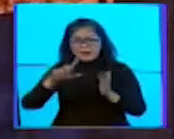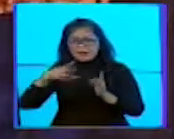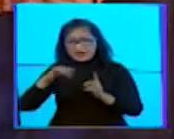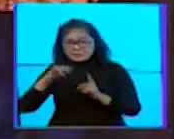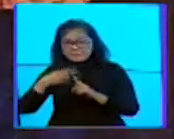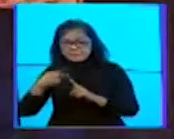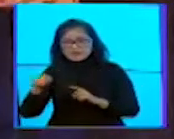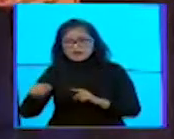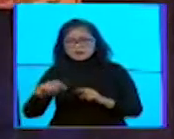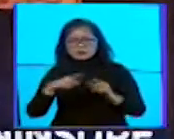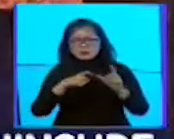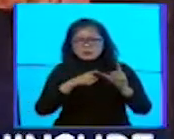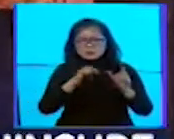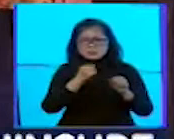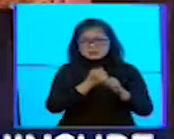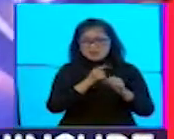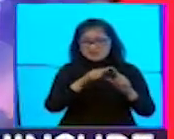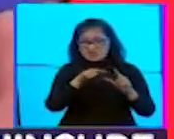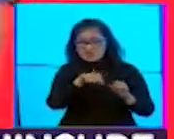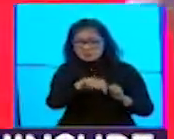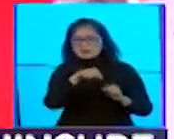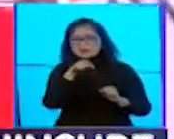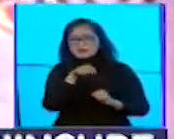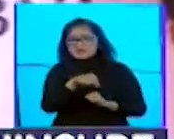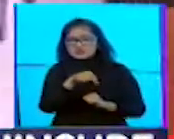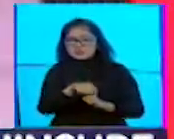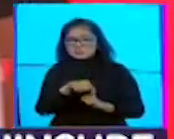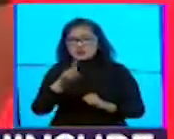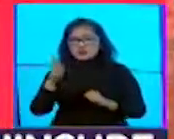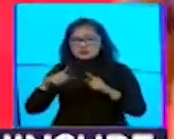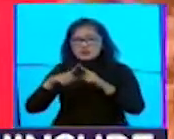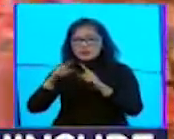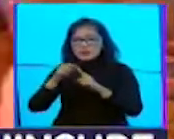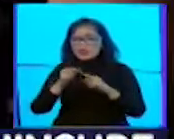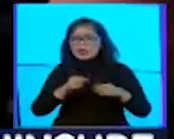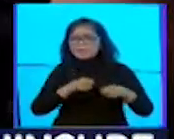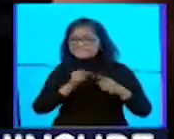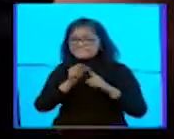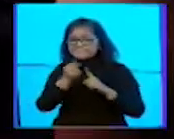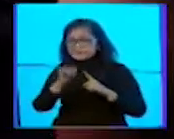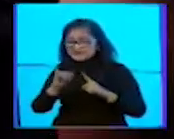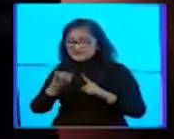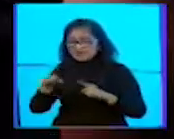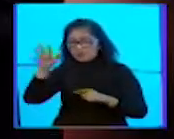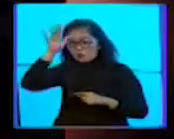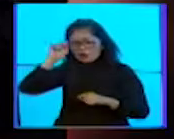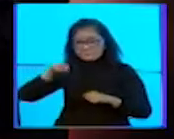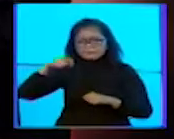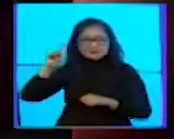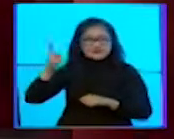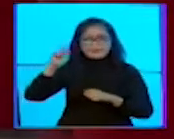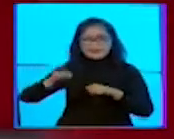juga tercatat sebagai nasabah pertama dari Motion Insure. Tim Liputan iNews melaporkan.